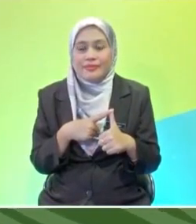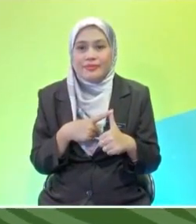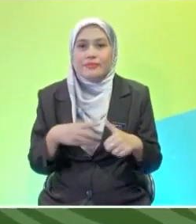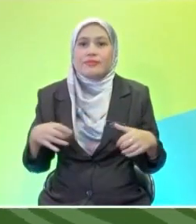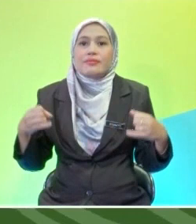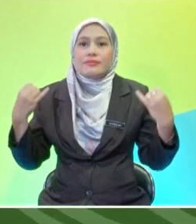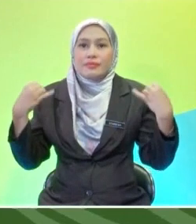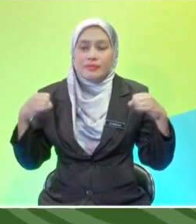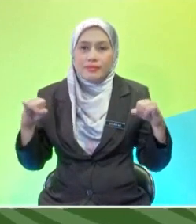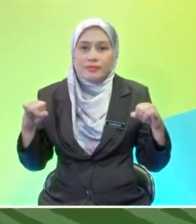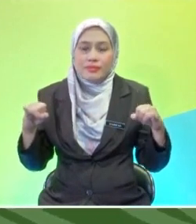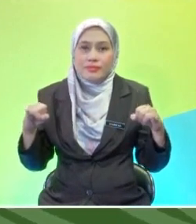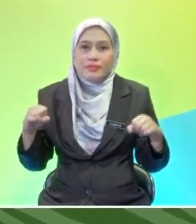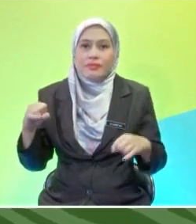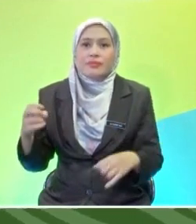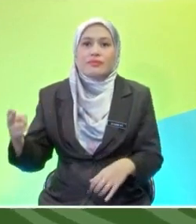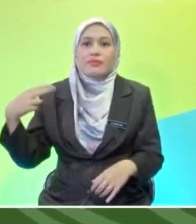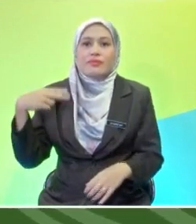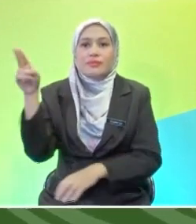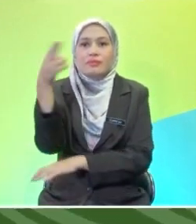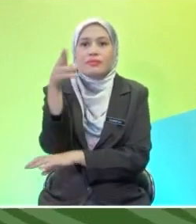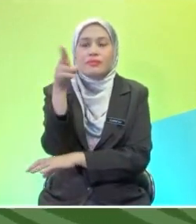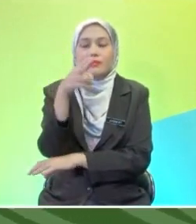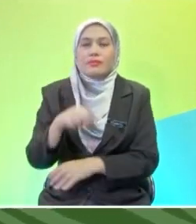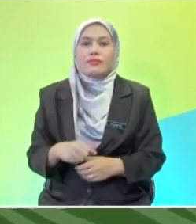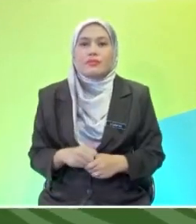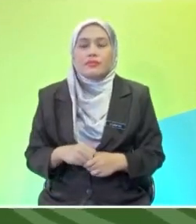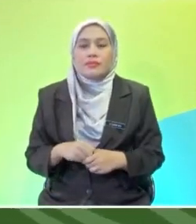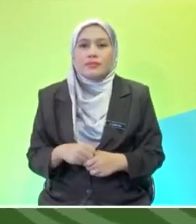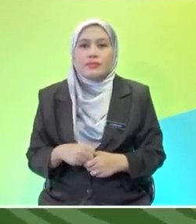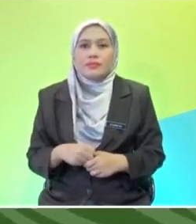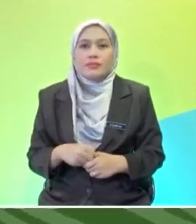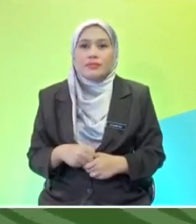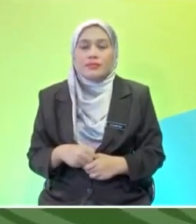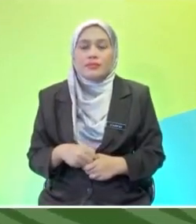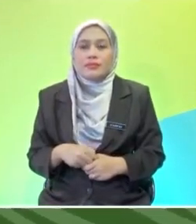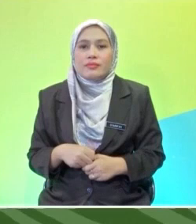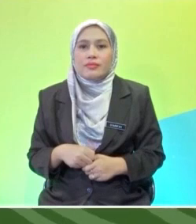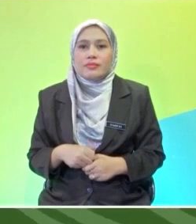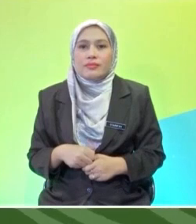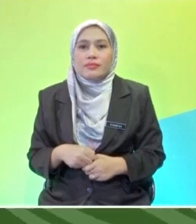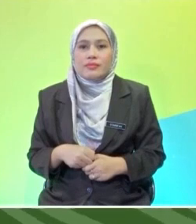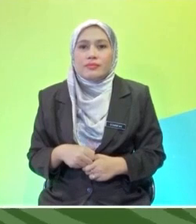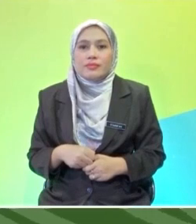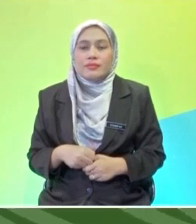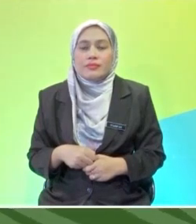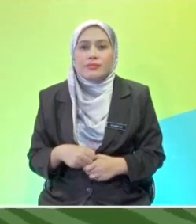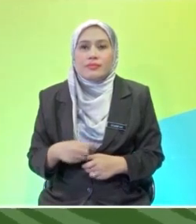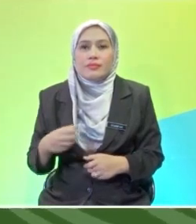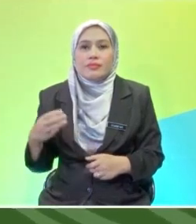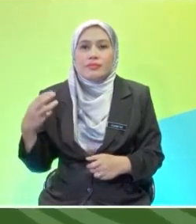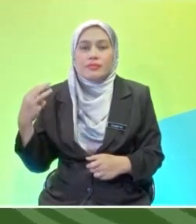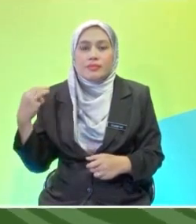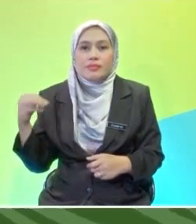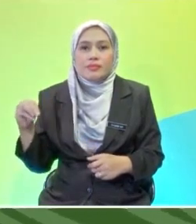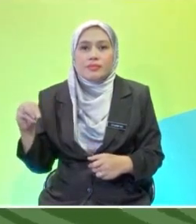Menjual hasil hutan. Okey, betul. Menjual hasil hutan. Lagi? Rashmita? Kedua? Mereka membuka kedai